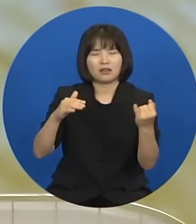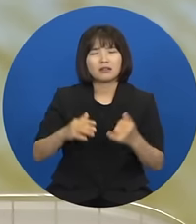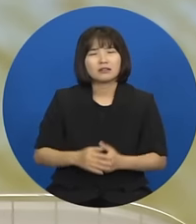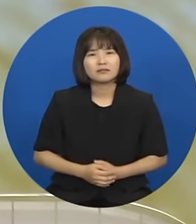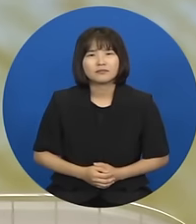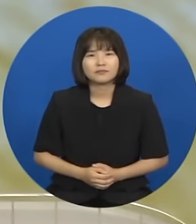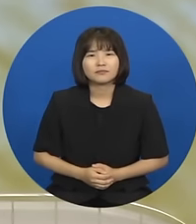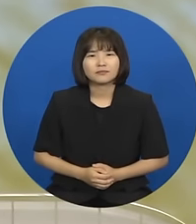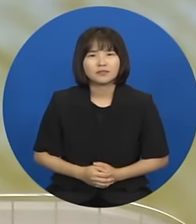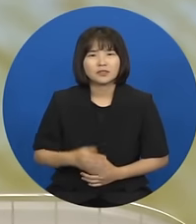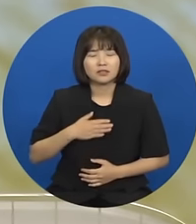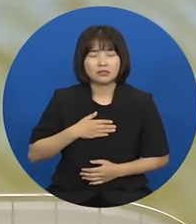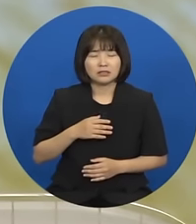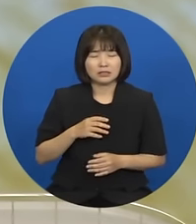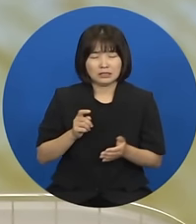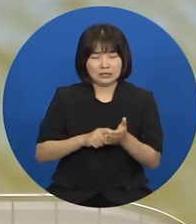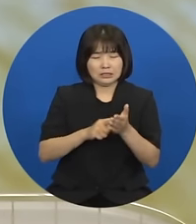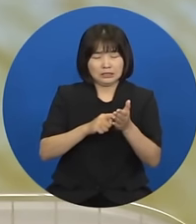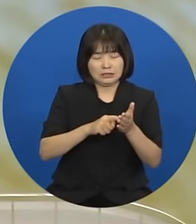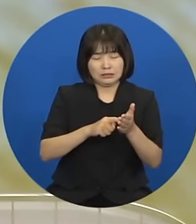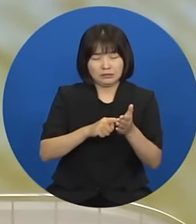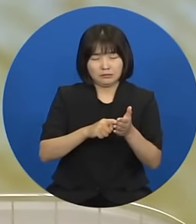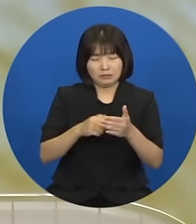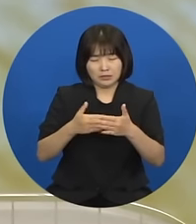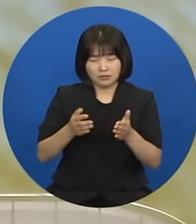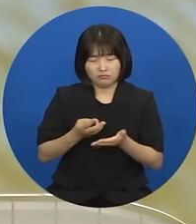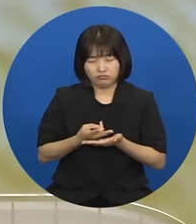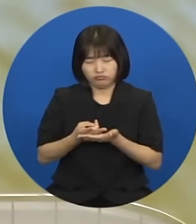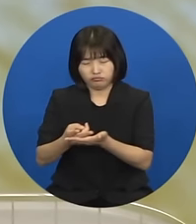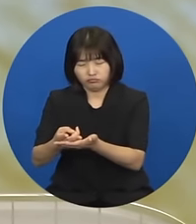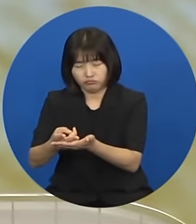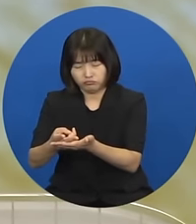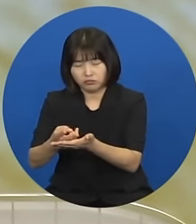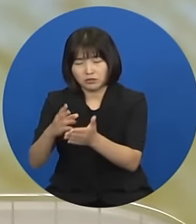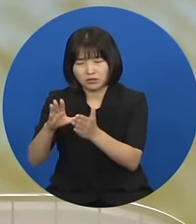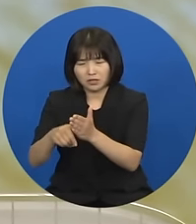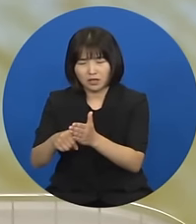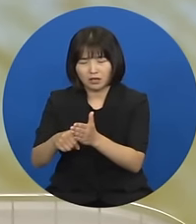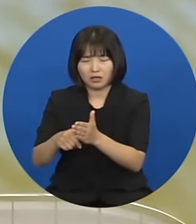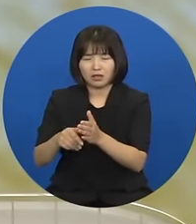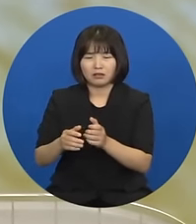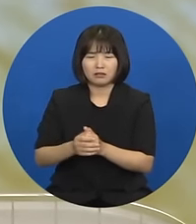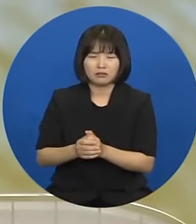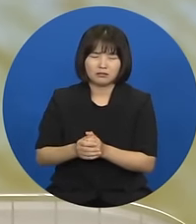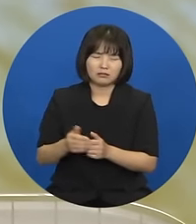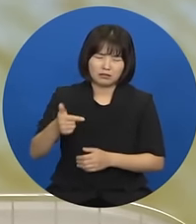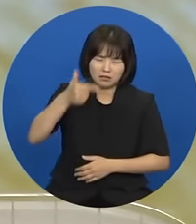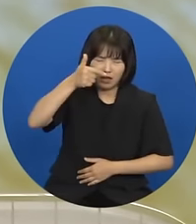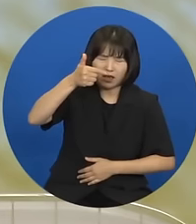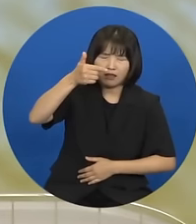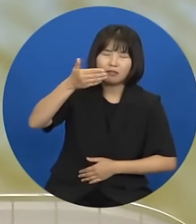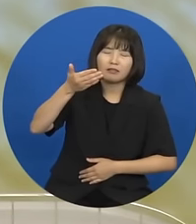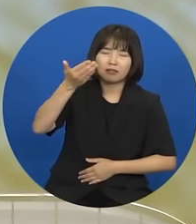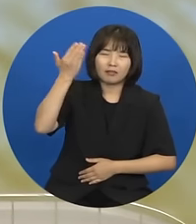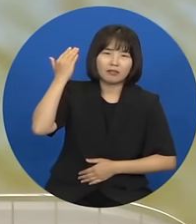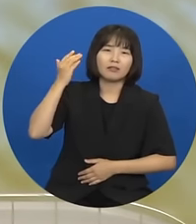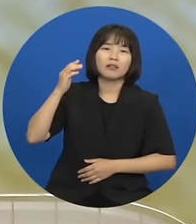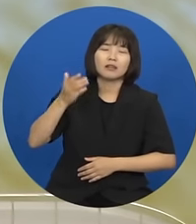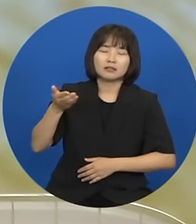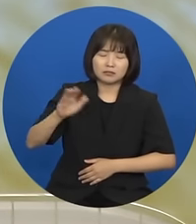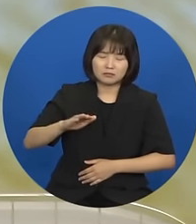저는 응급실에 들어갔던 그때가 오랜 시간이 지났지만 아직도 제 안에 굉장히 선명하게 남아